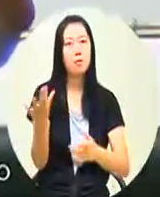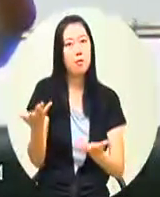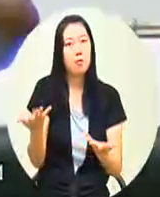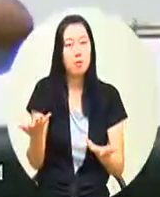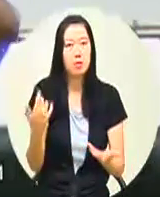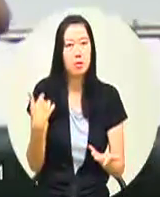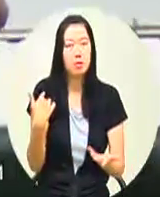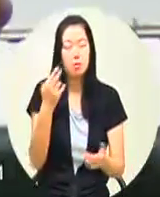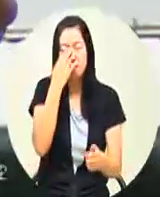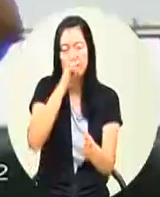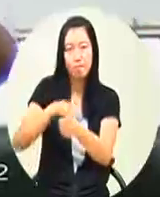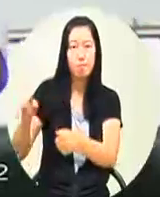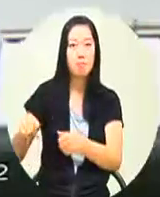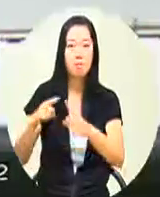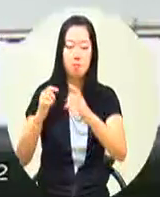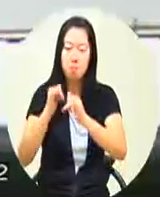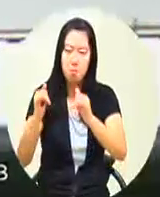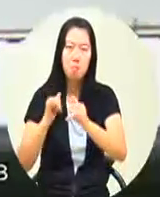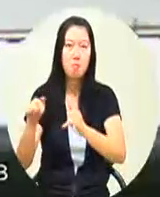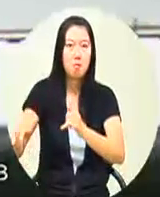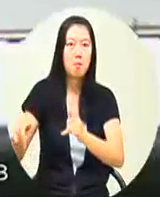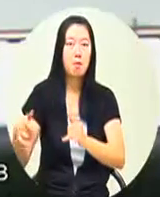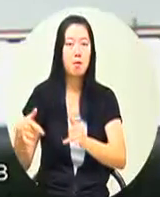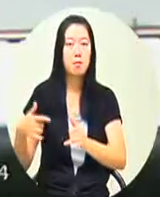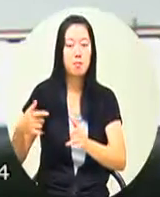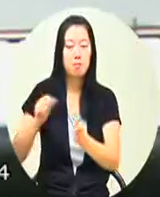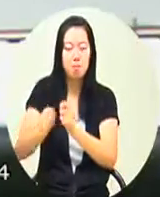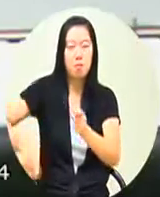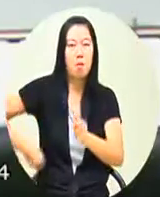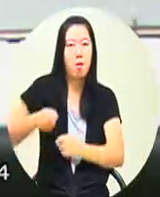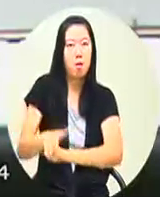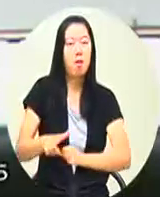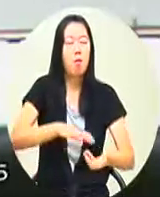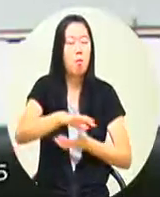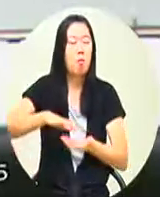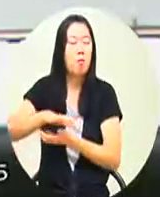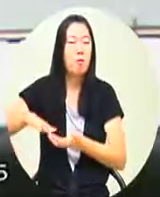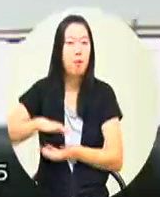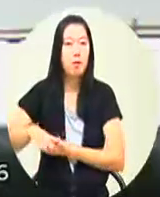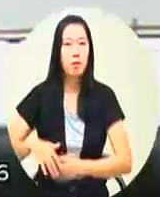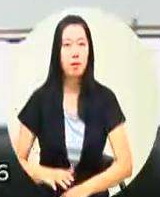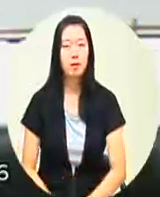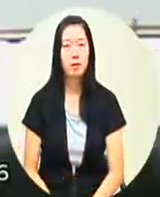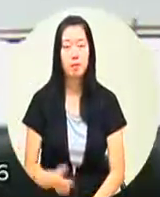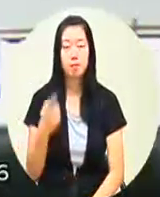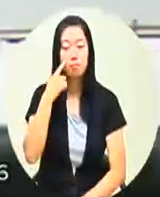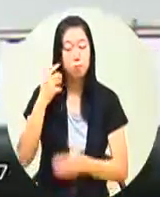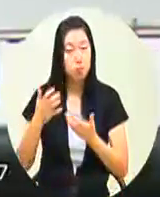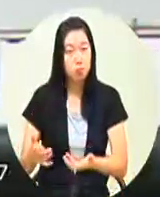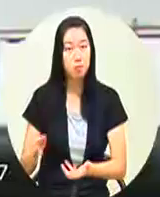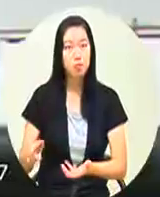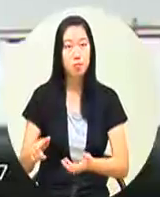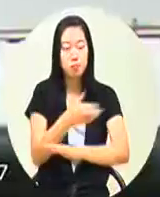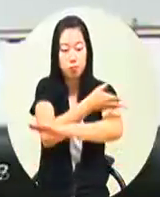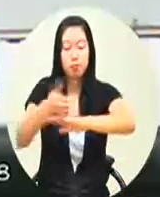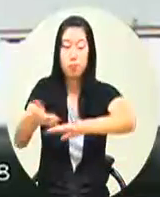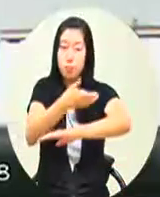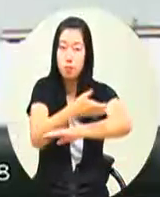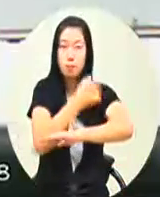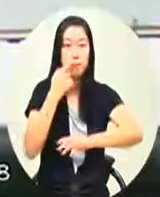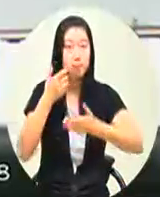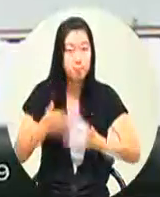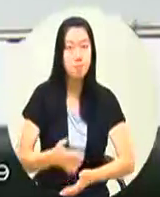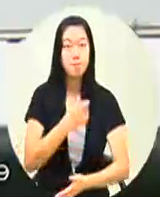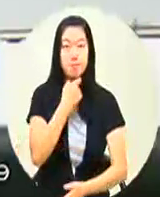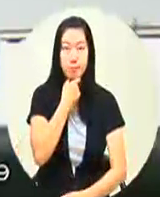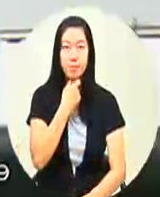钱，不断的在玩，不断的在玩。所以请局长要重视这个清疏案。那么